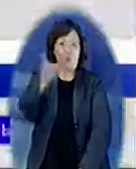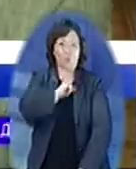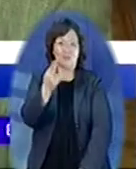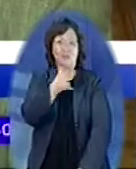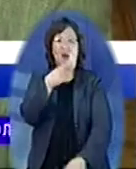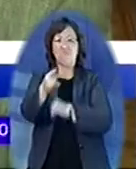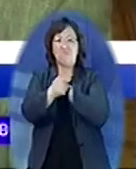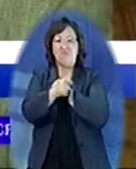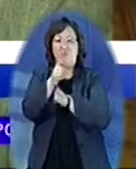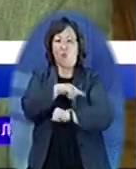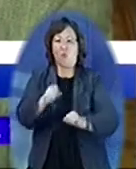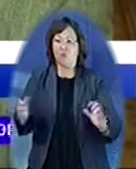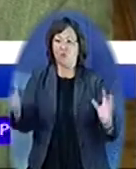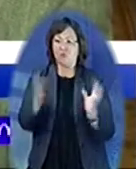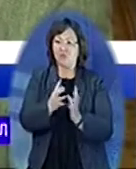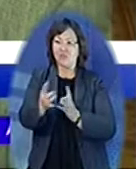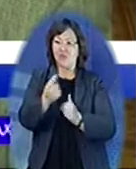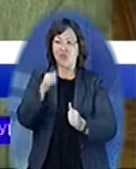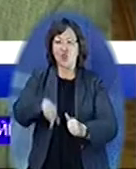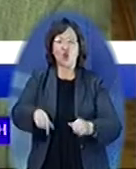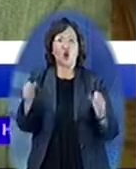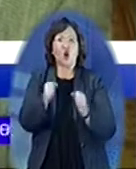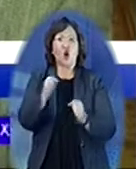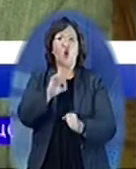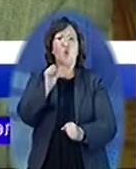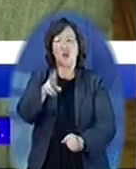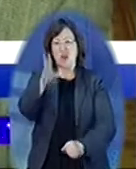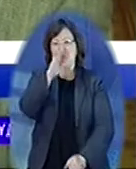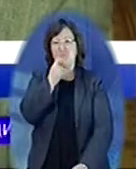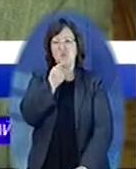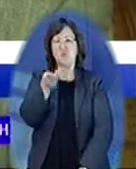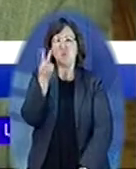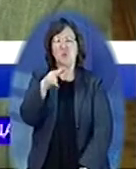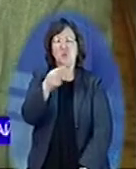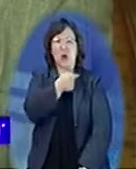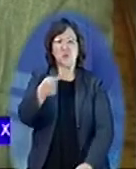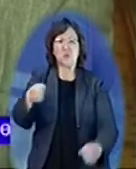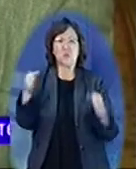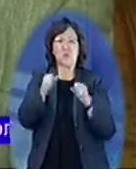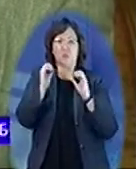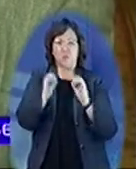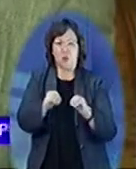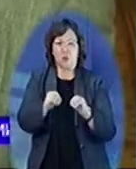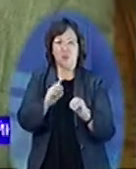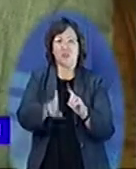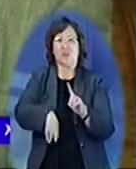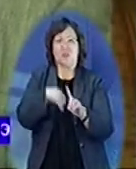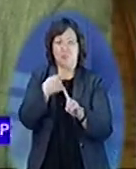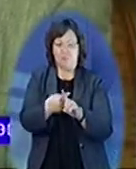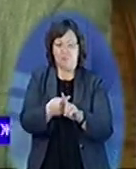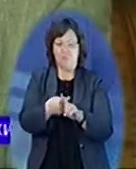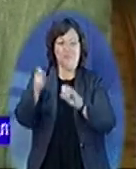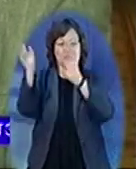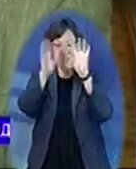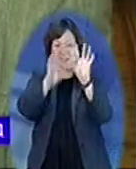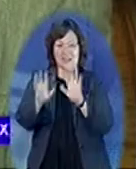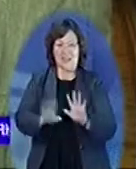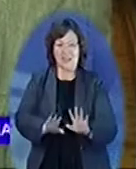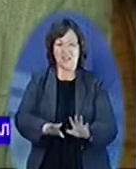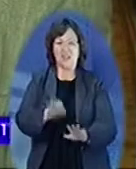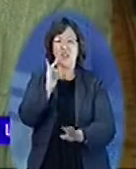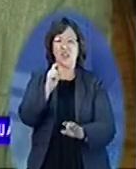зөвлөгөн болсон. Зөвлөгөөнөөс бол ер нь энэ өвөл бол бас бидний хүүтэн үүсэх юм байна. А тэгээд дээрэс нь бол бас цас зарим газрууд дээр бол